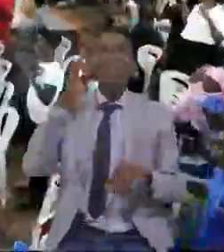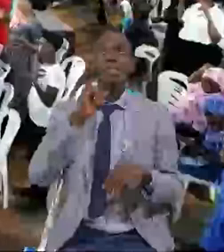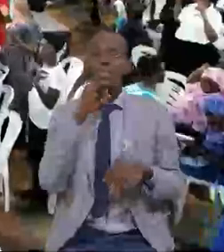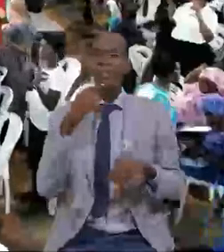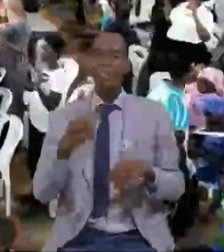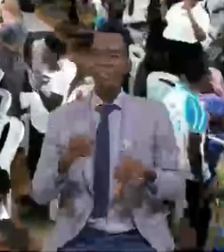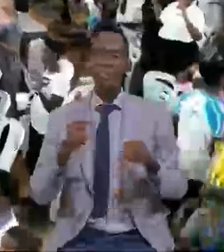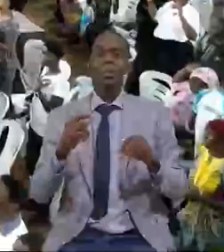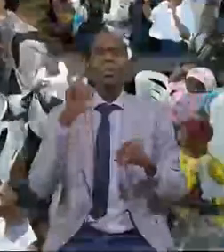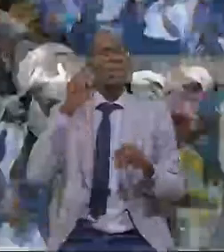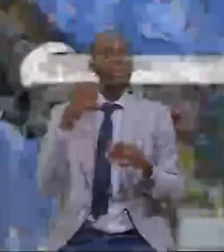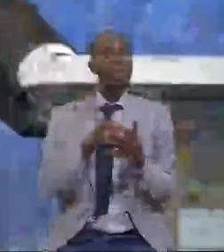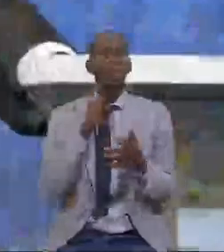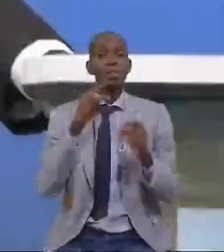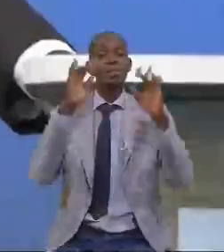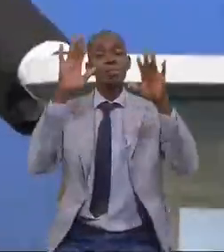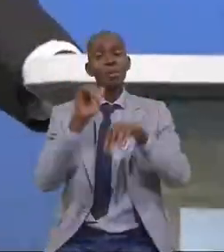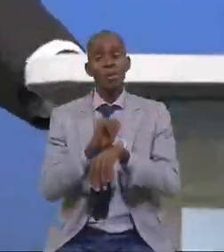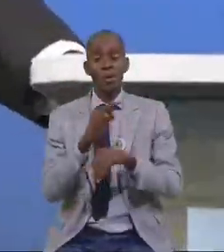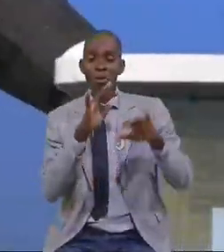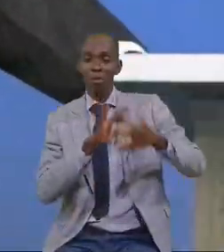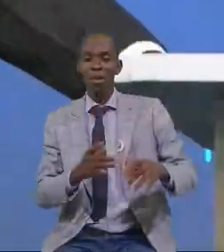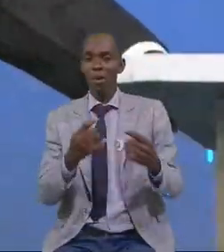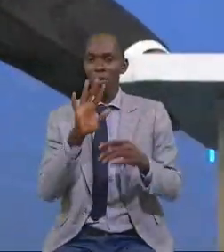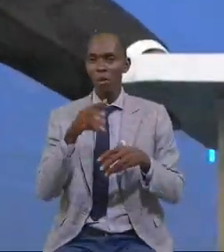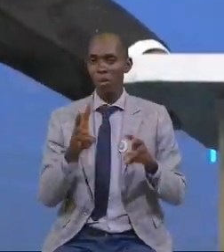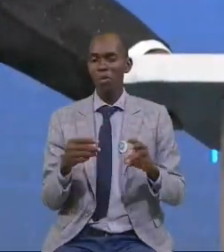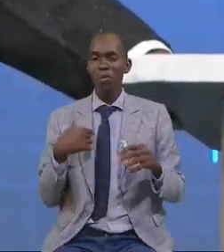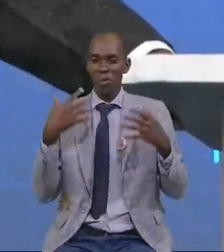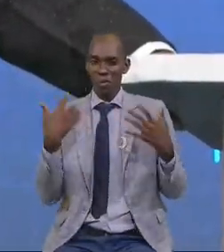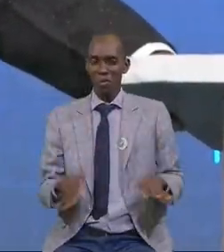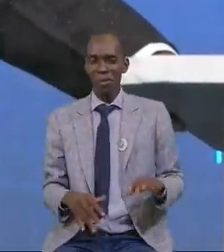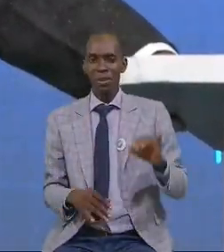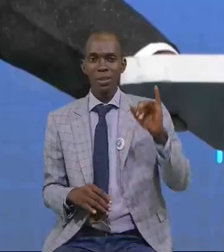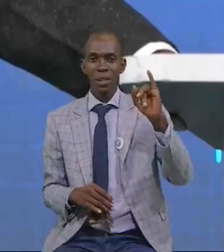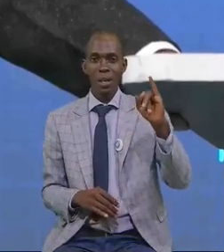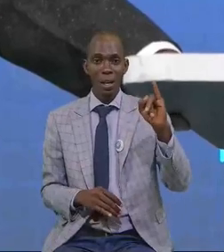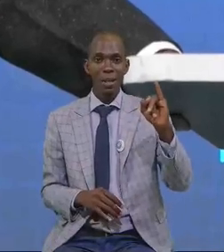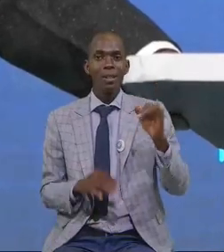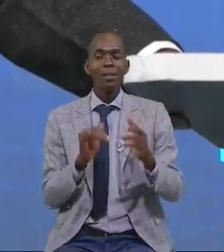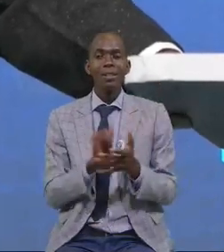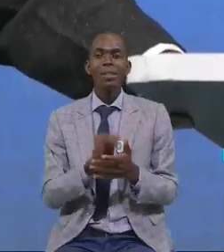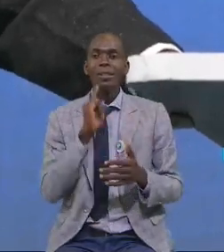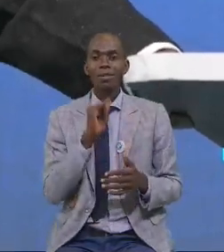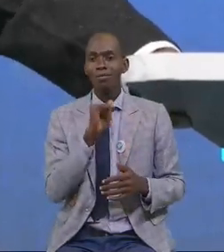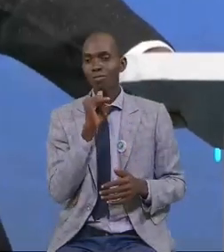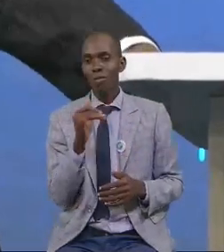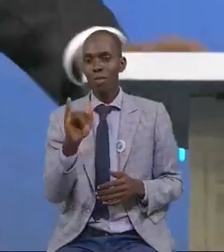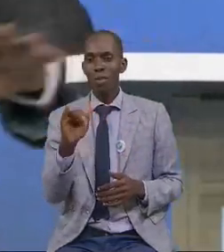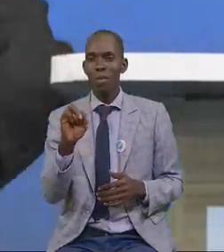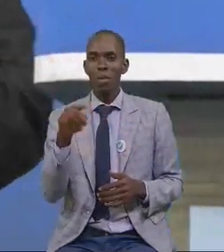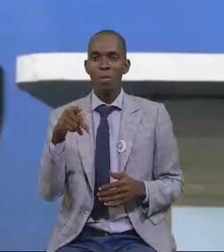C'est le miracle de miséricorde qui vous est arrivé. Et puis, on a traité de I, qui